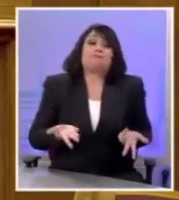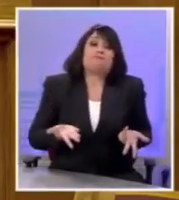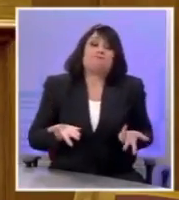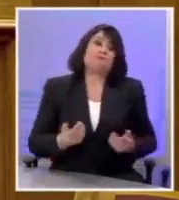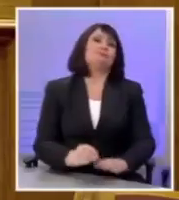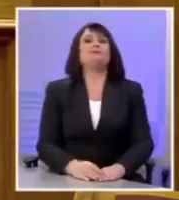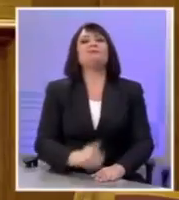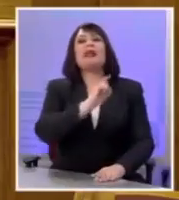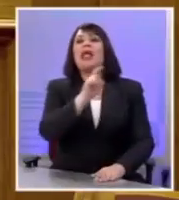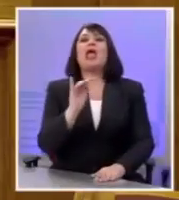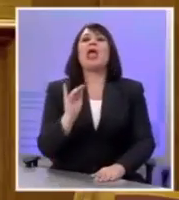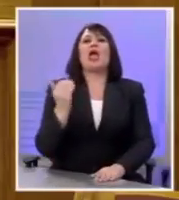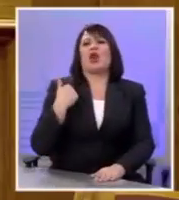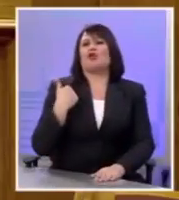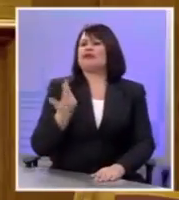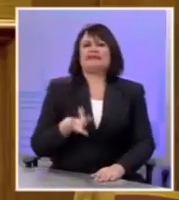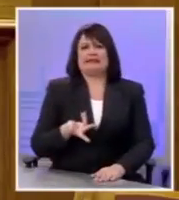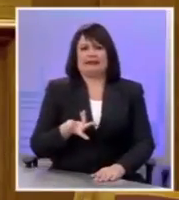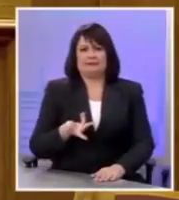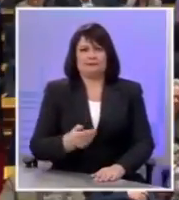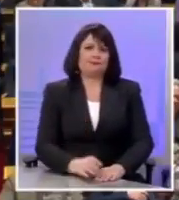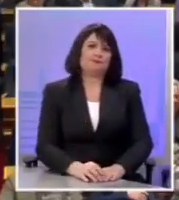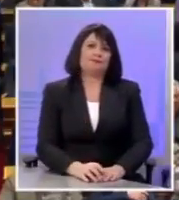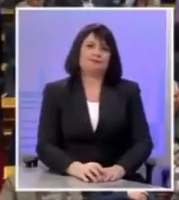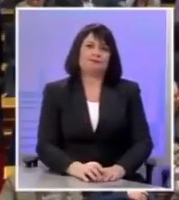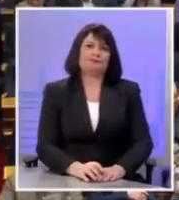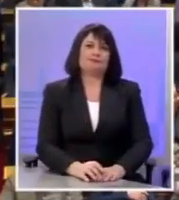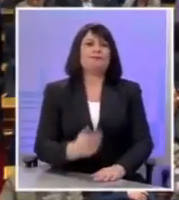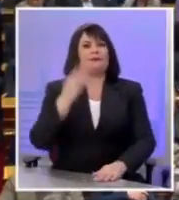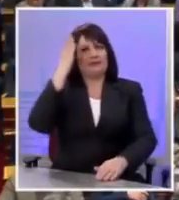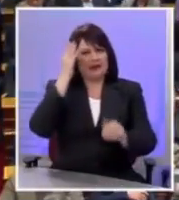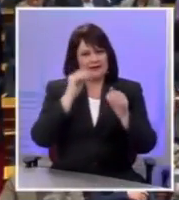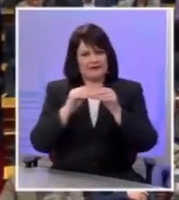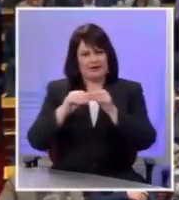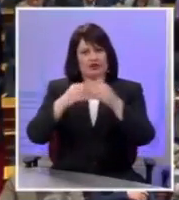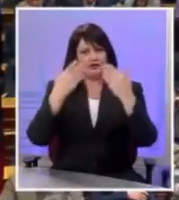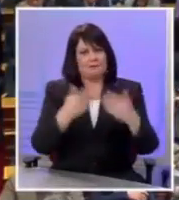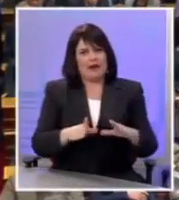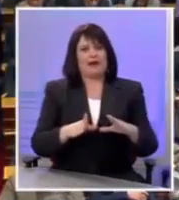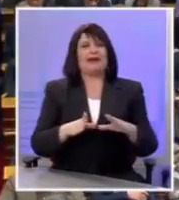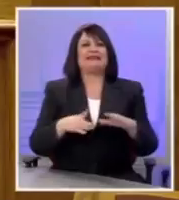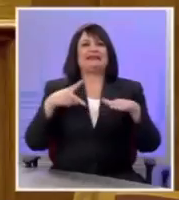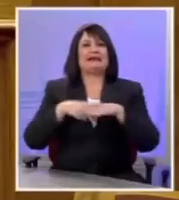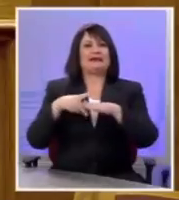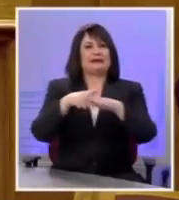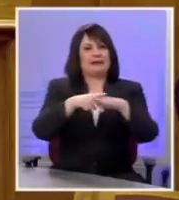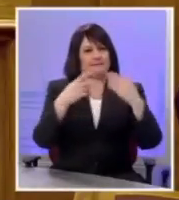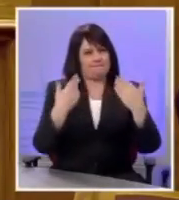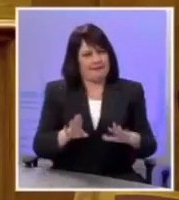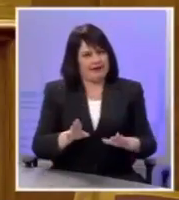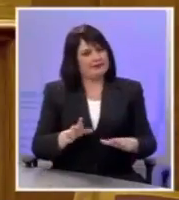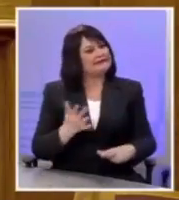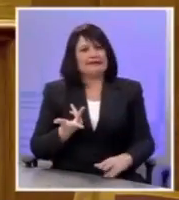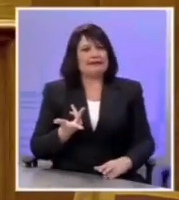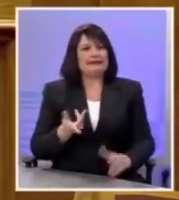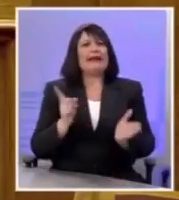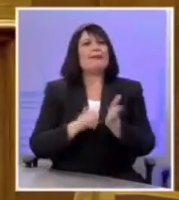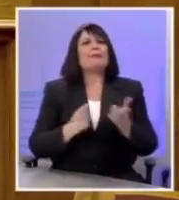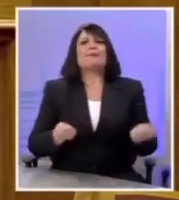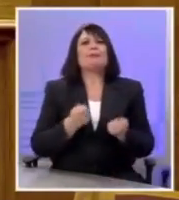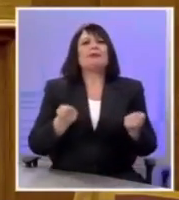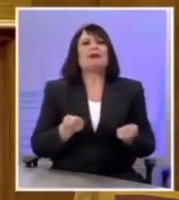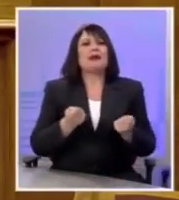Η ερώτηση ήταν, όταν κάναμε την ανακεφαλοποίηση των τραπεζών, τι έπρεπε να